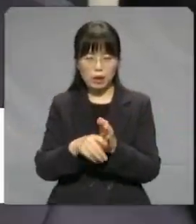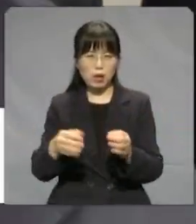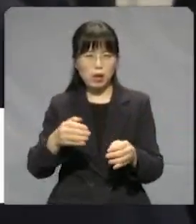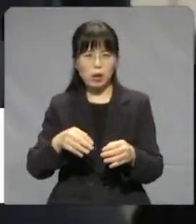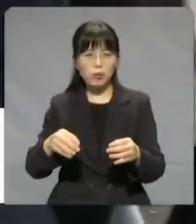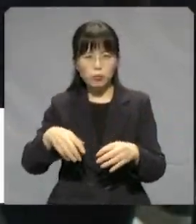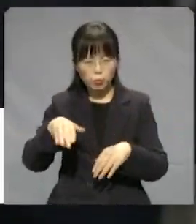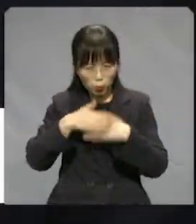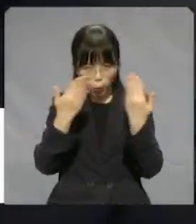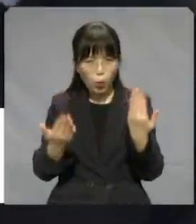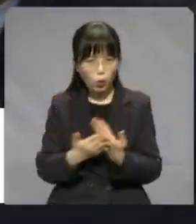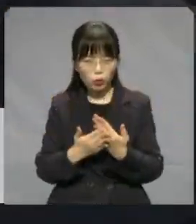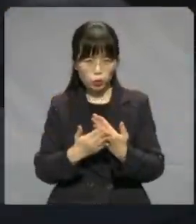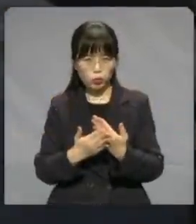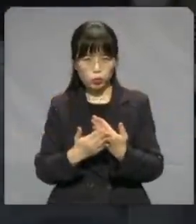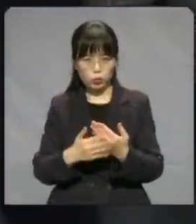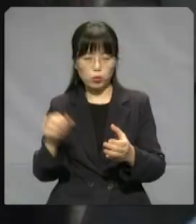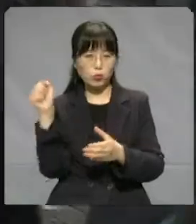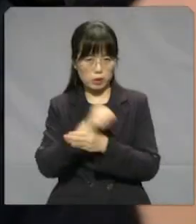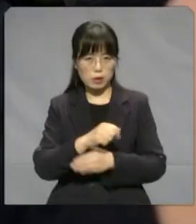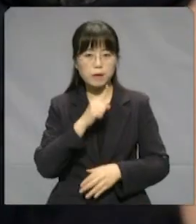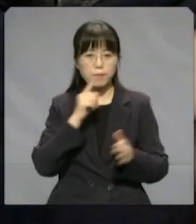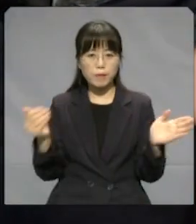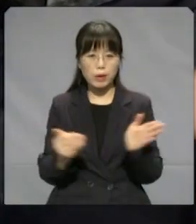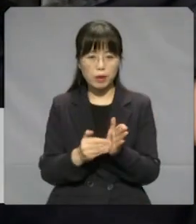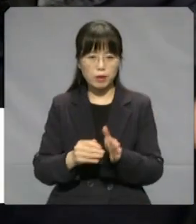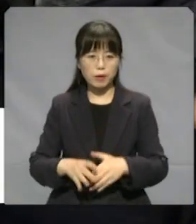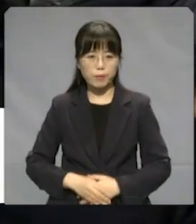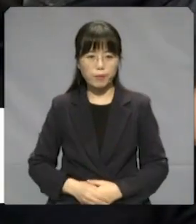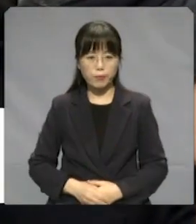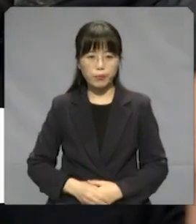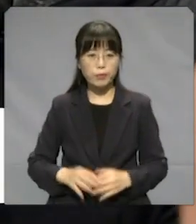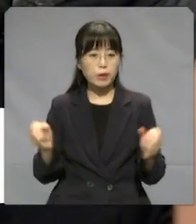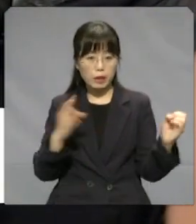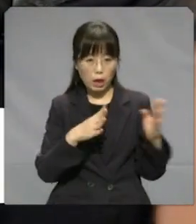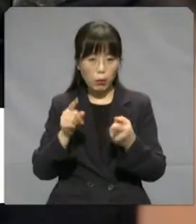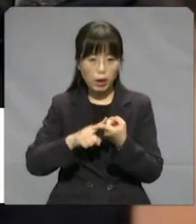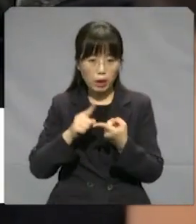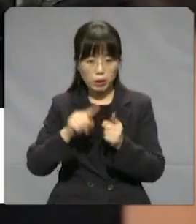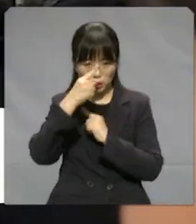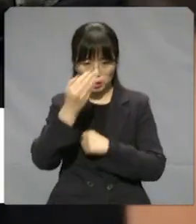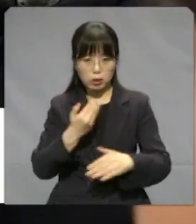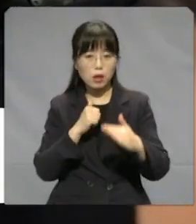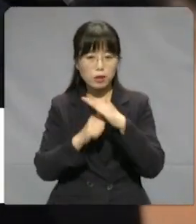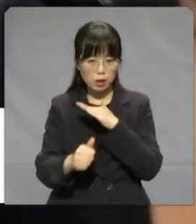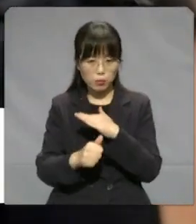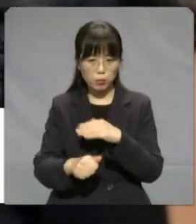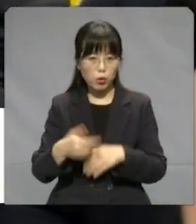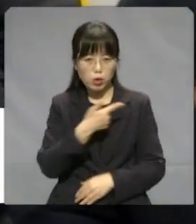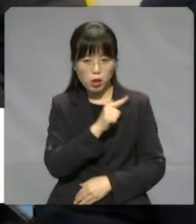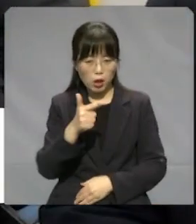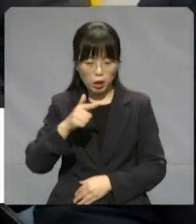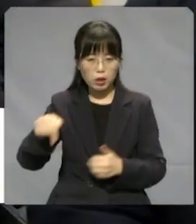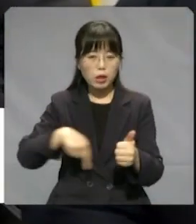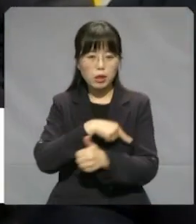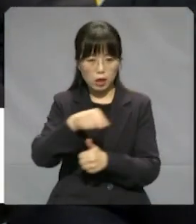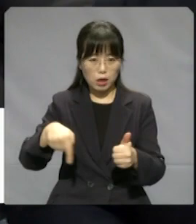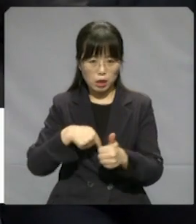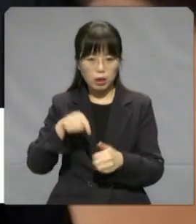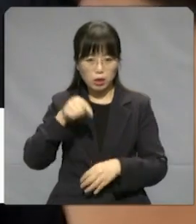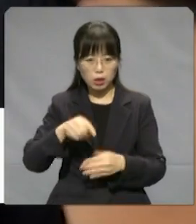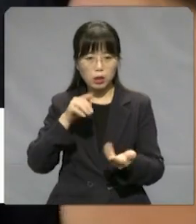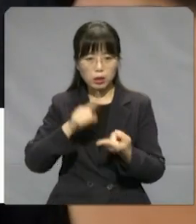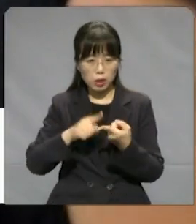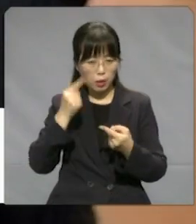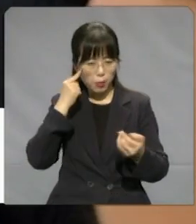게 없다며 사실상 승낙했습니다. 물밑대화를 해서 이낙연 대표께서 지금 처지 내는 걸 정확히 판단하시고